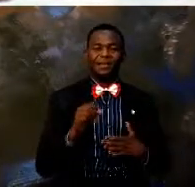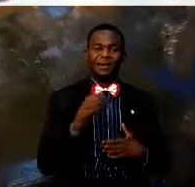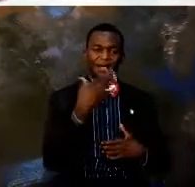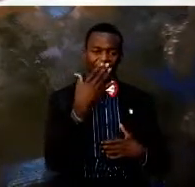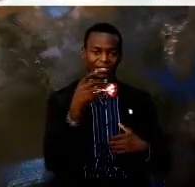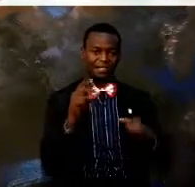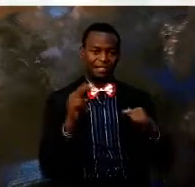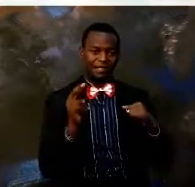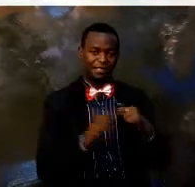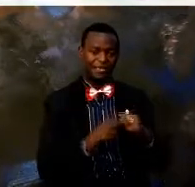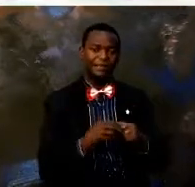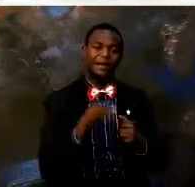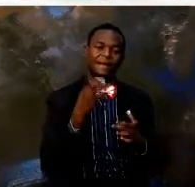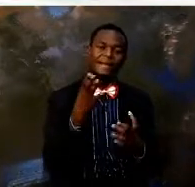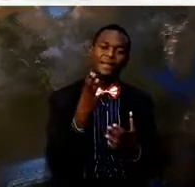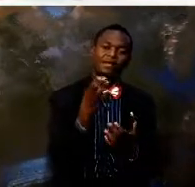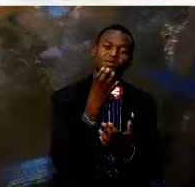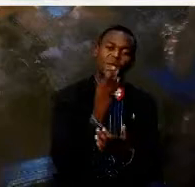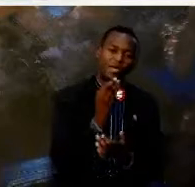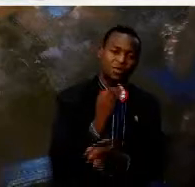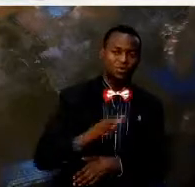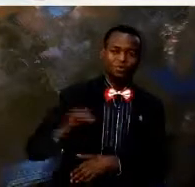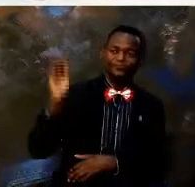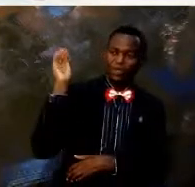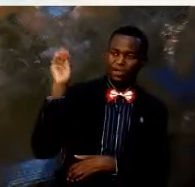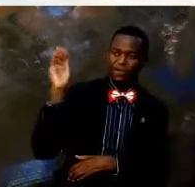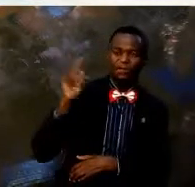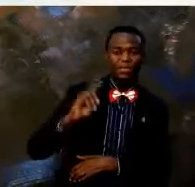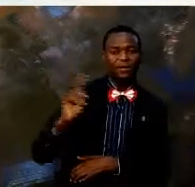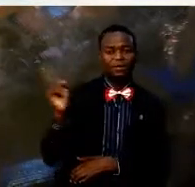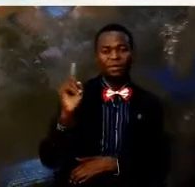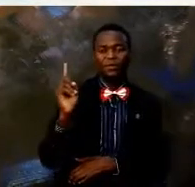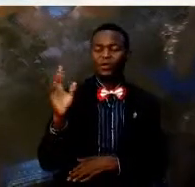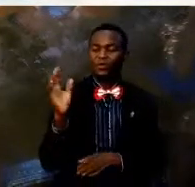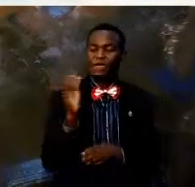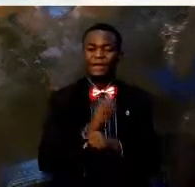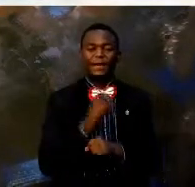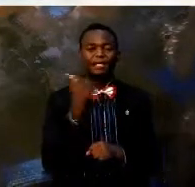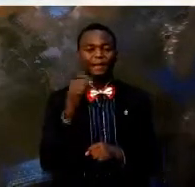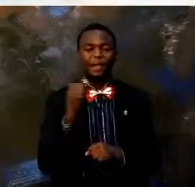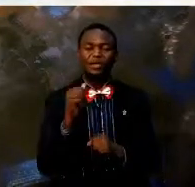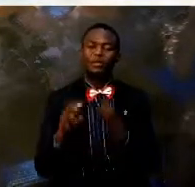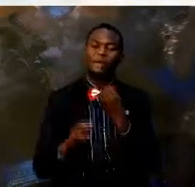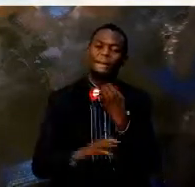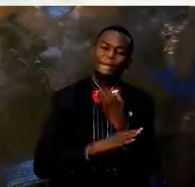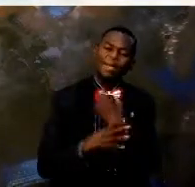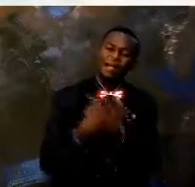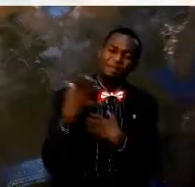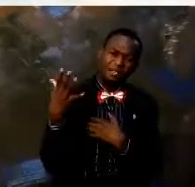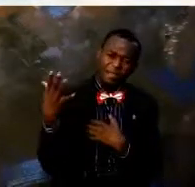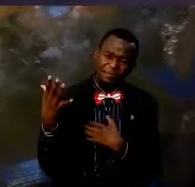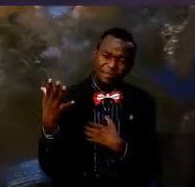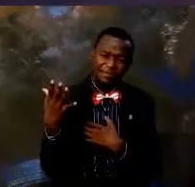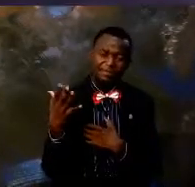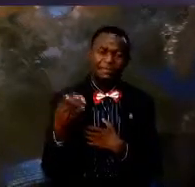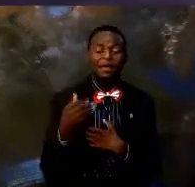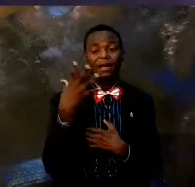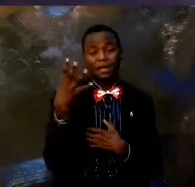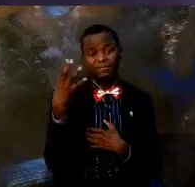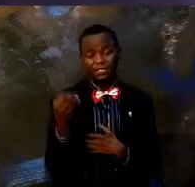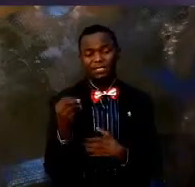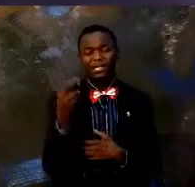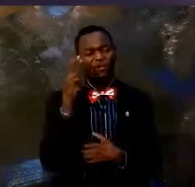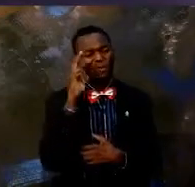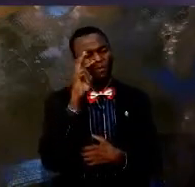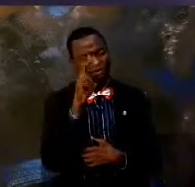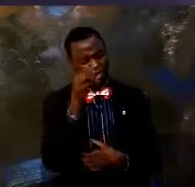57. Basi Wayahudi wakamwambia, wewe hujapata bado miaka mingapi? 50. Na